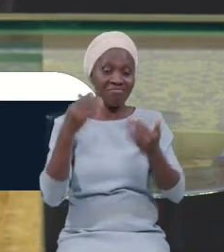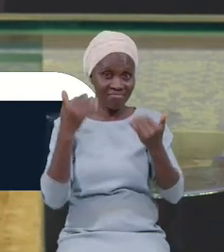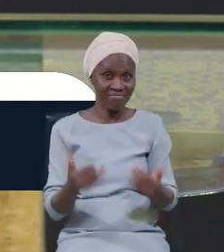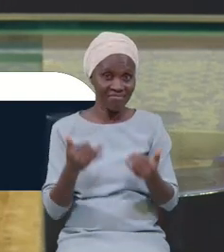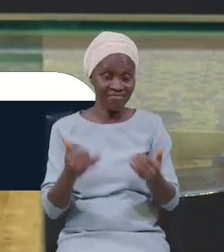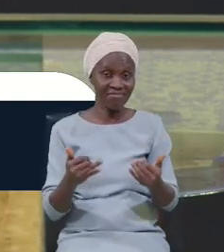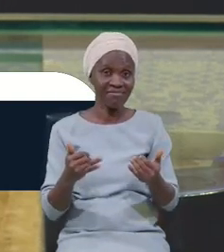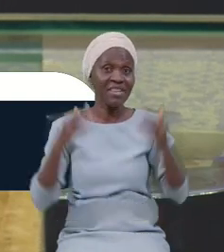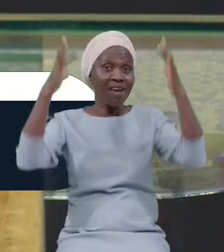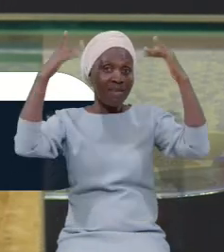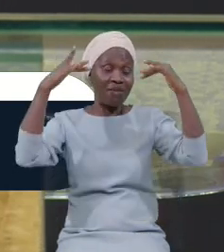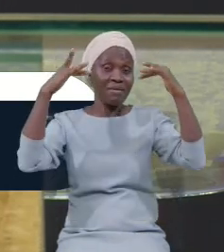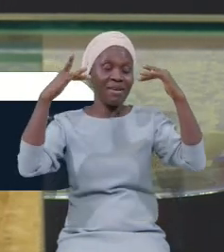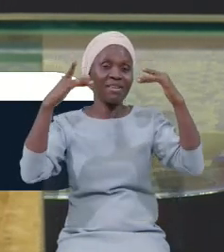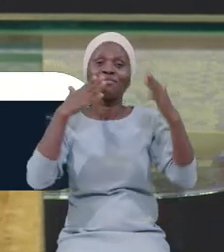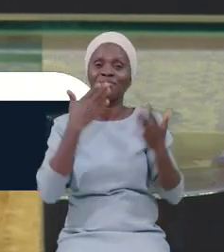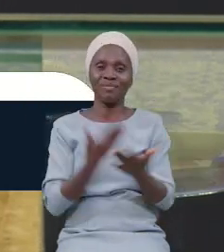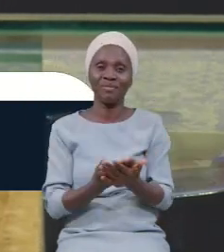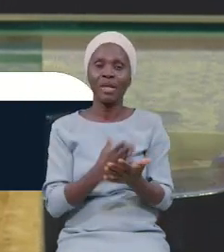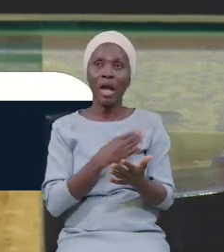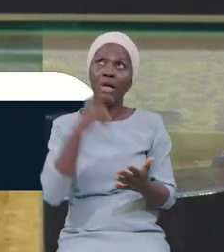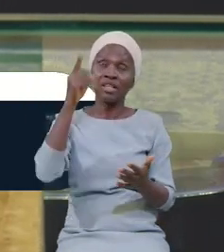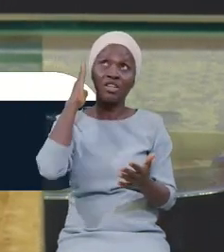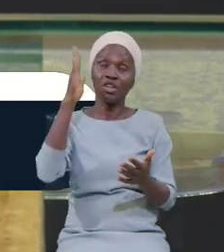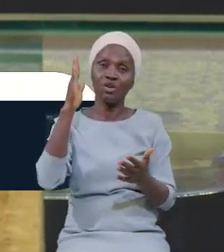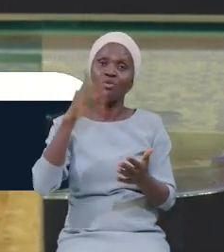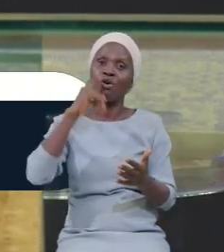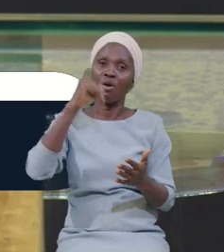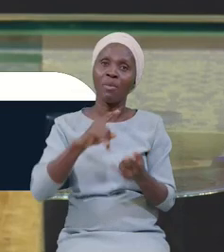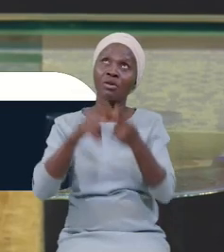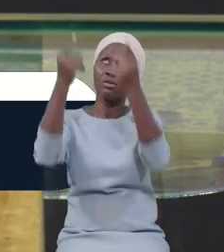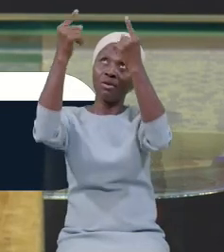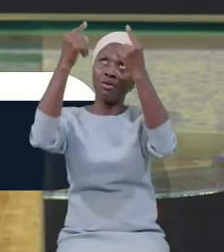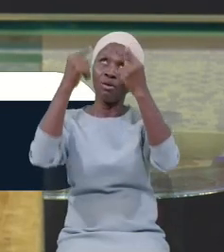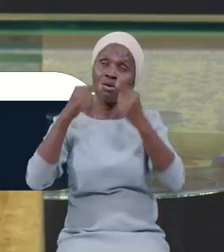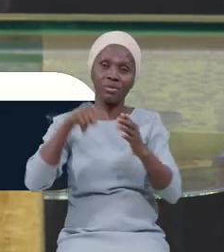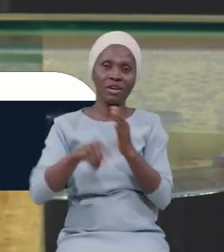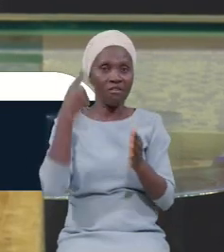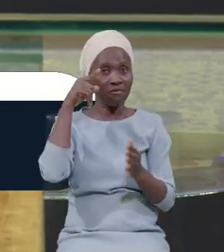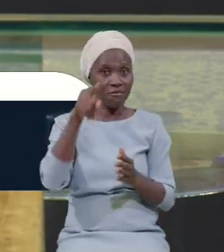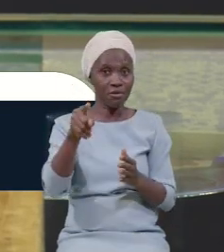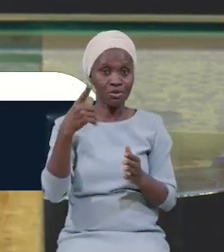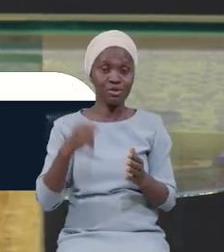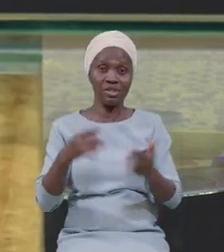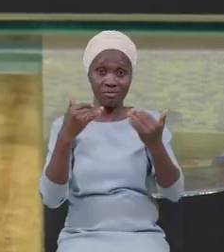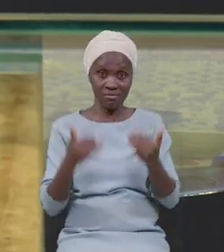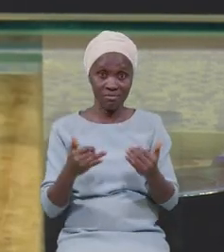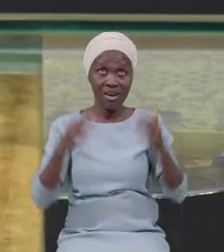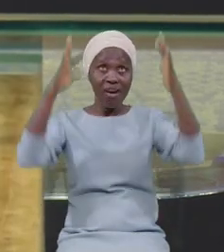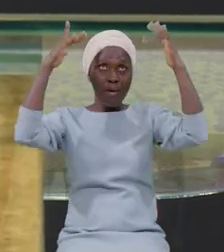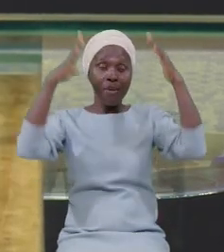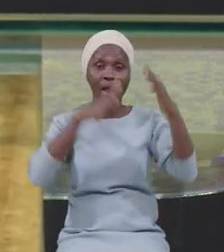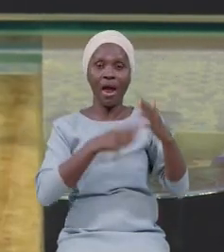temps. Il vous enverra la pluie de la première et de